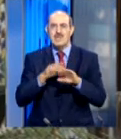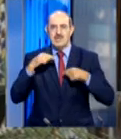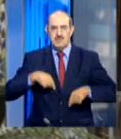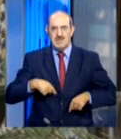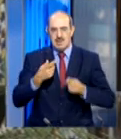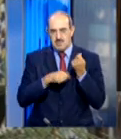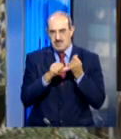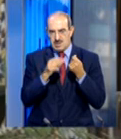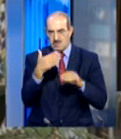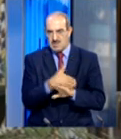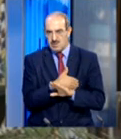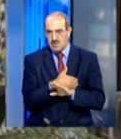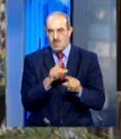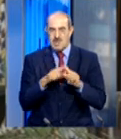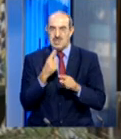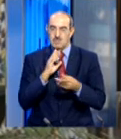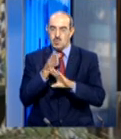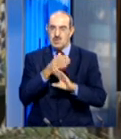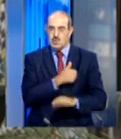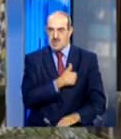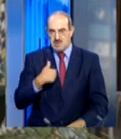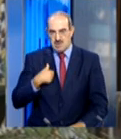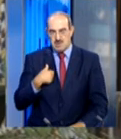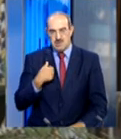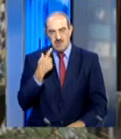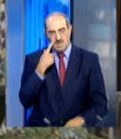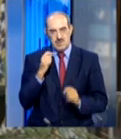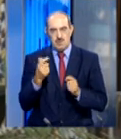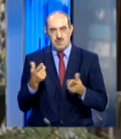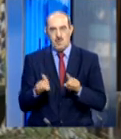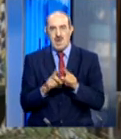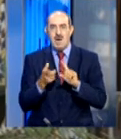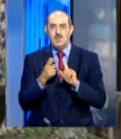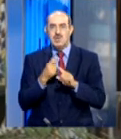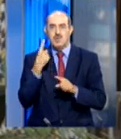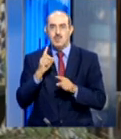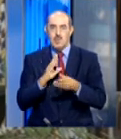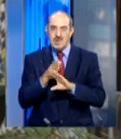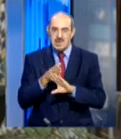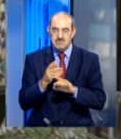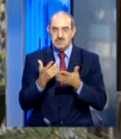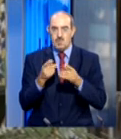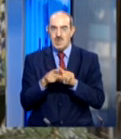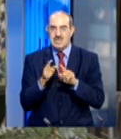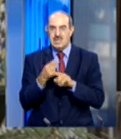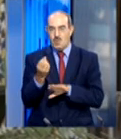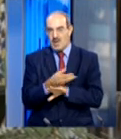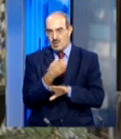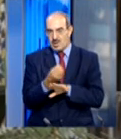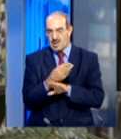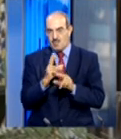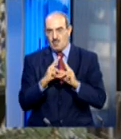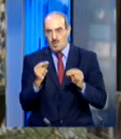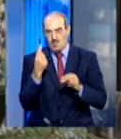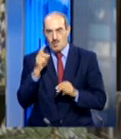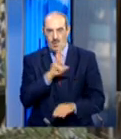الماضي بخصوص الدخول الاجتماعي ونحن نعيشه الآن، خاصة فيما يتعلق بتوفير المناخ السليم